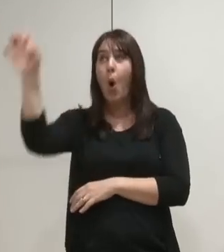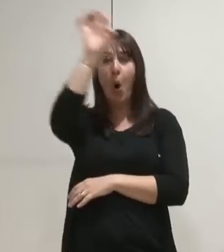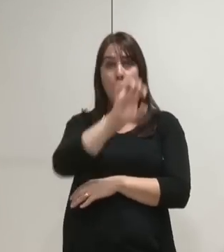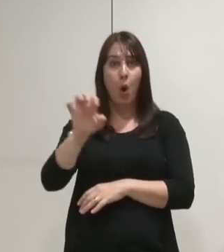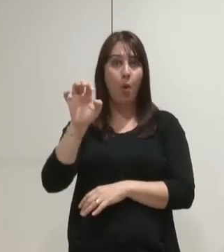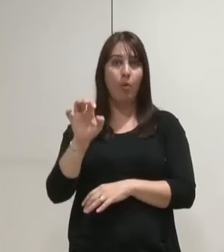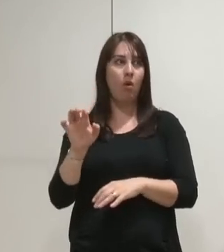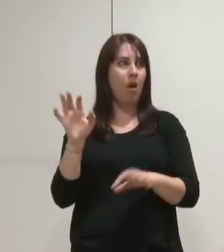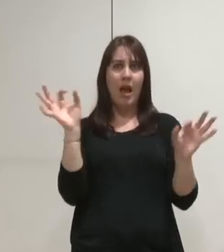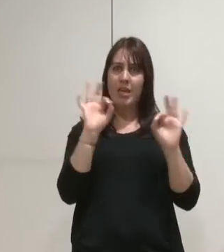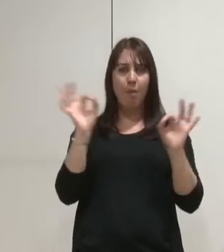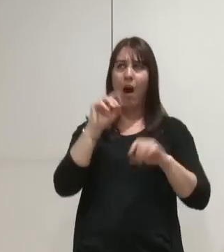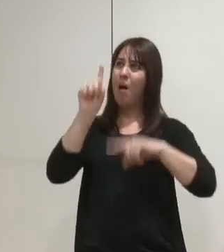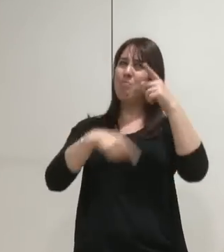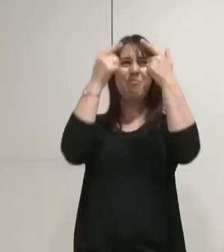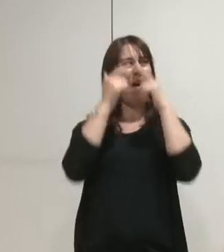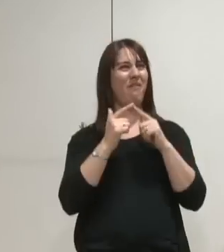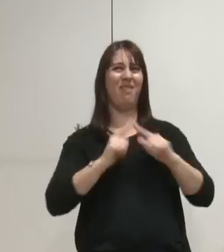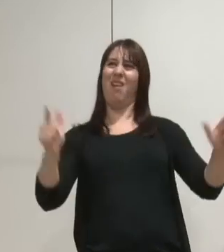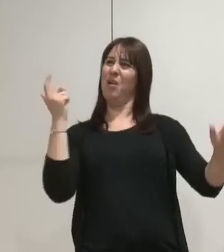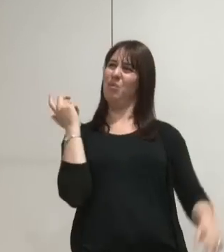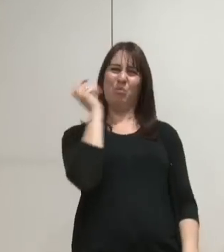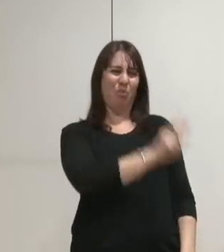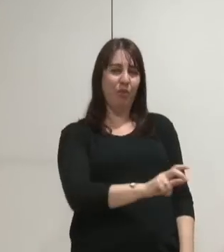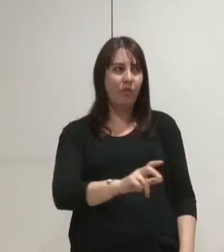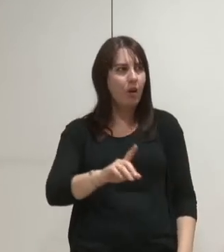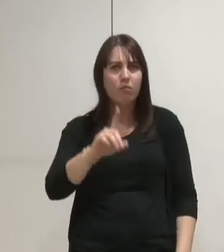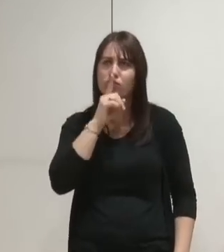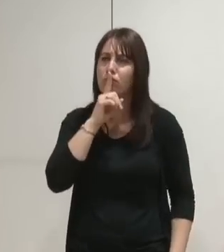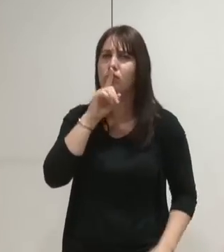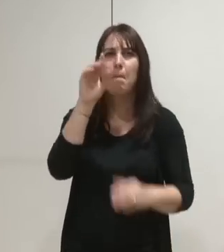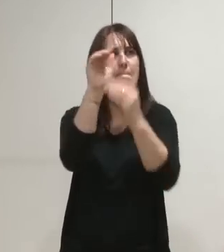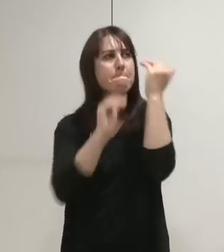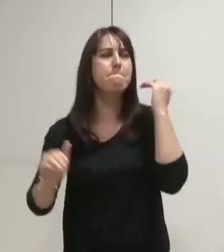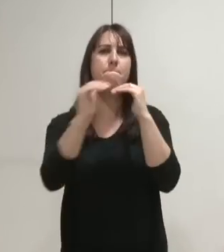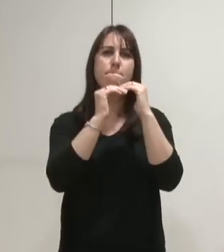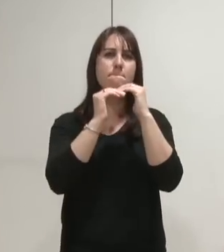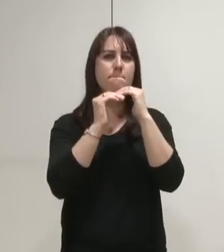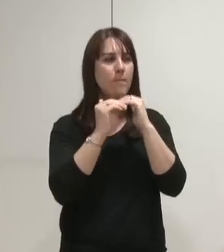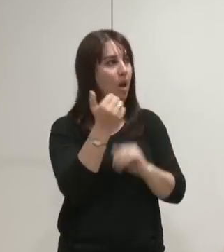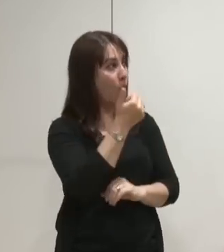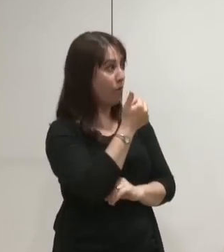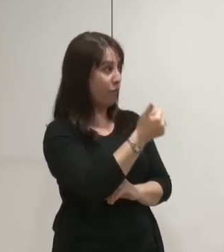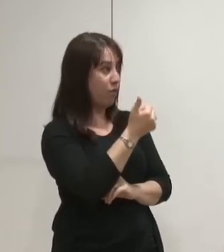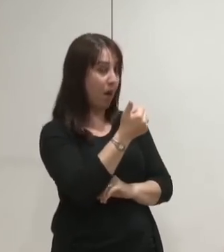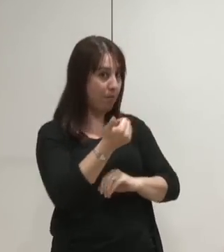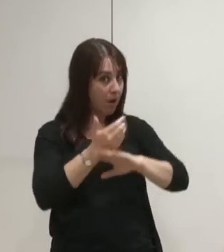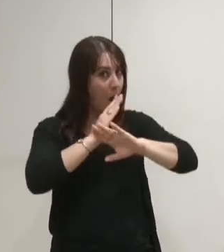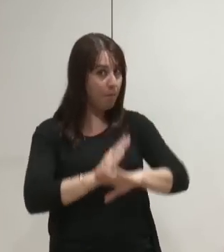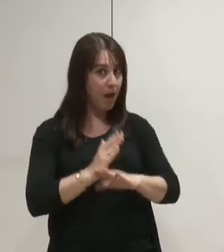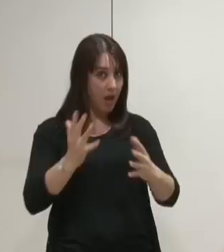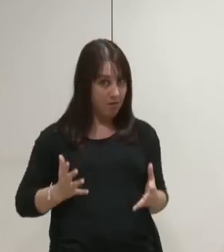tel niveau de libéralisation du marché de l'énergie c'est dire que vous êtes prêt à employer tous les